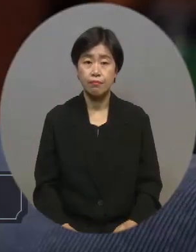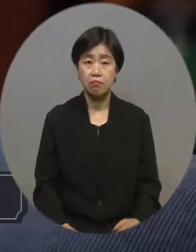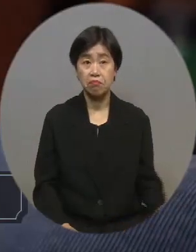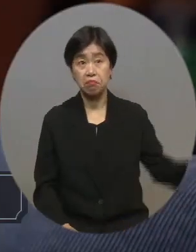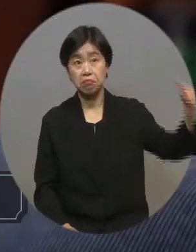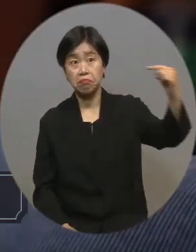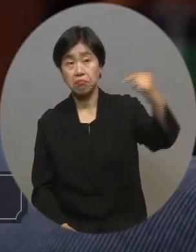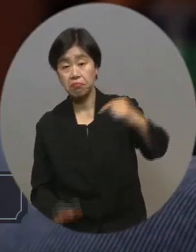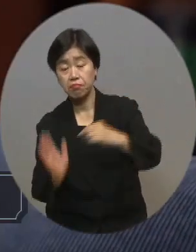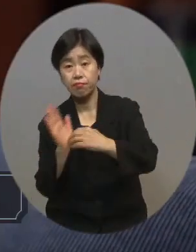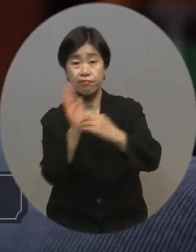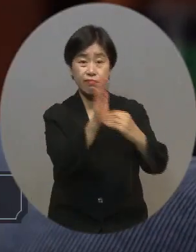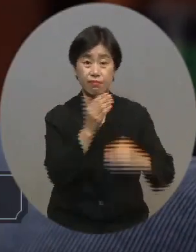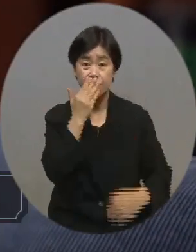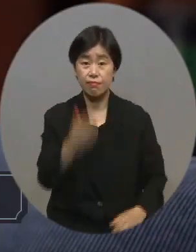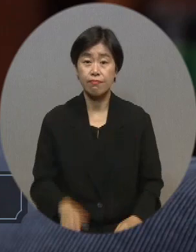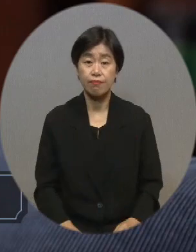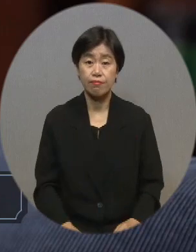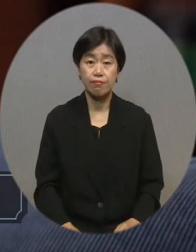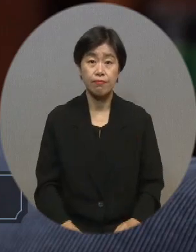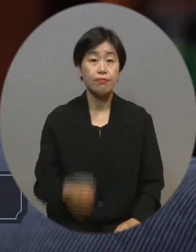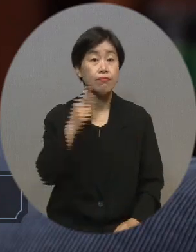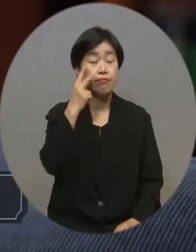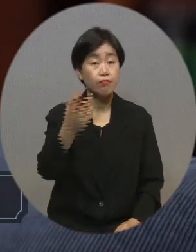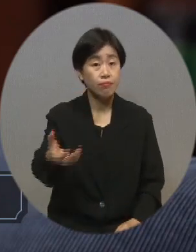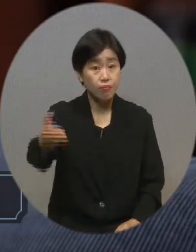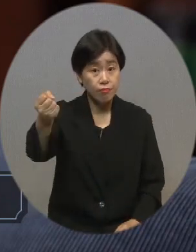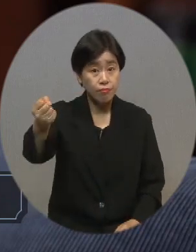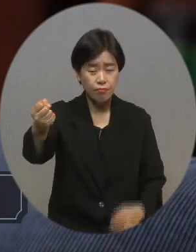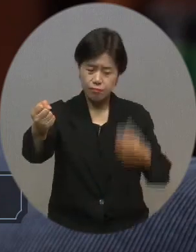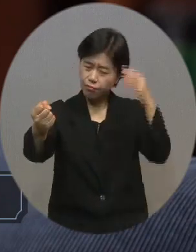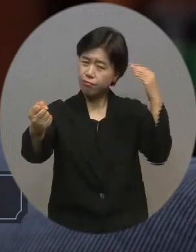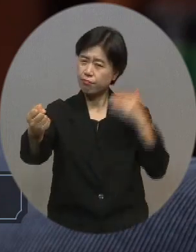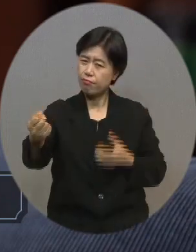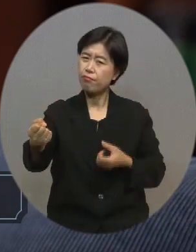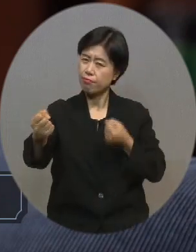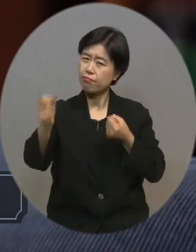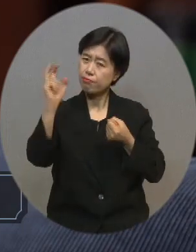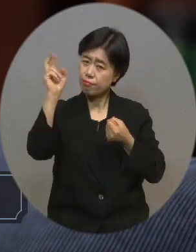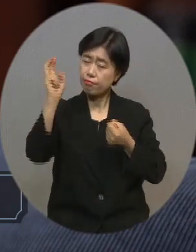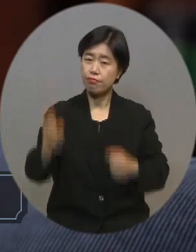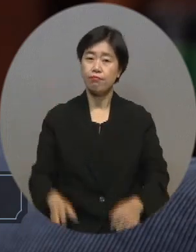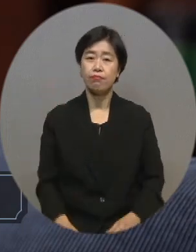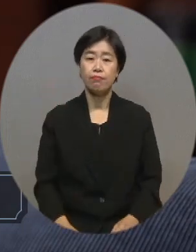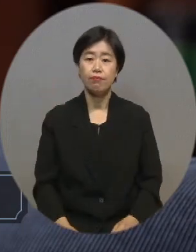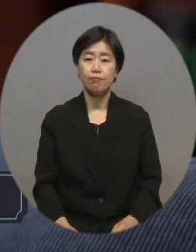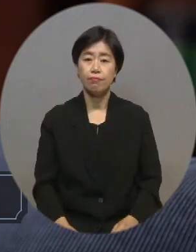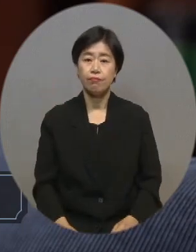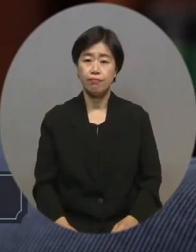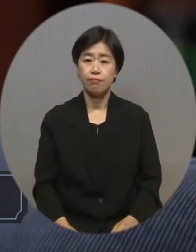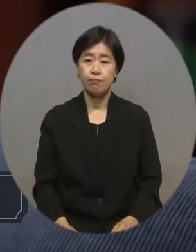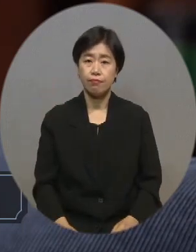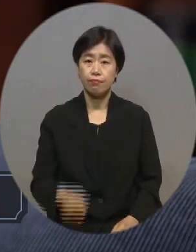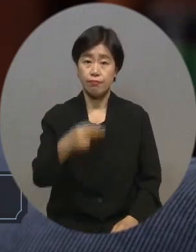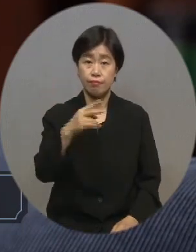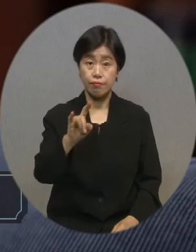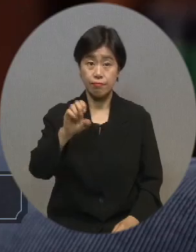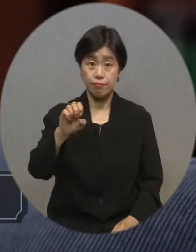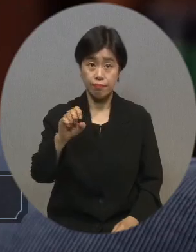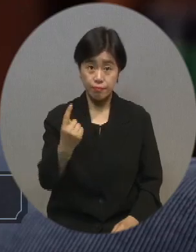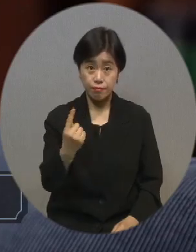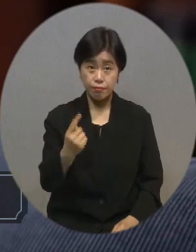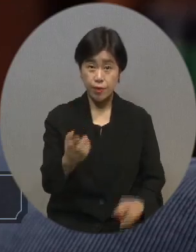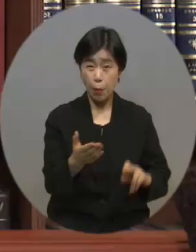지금 미국이 가지고 있는 무기, 우리도 이제 갖고 있을 거라고 이제 판단하는데 대포알도 날아오는 걸